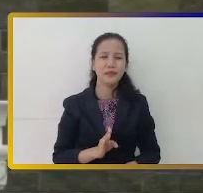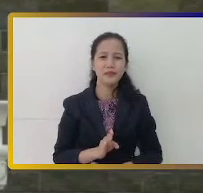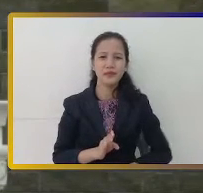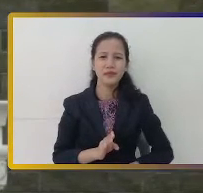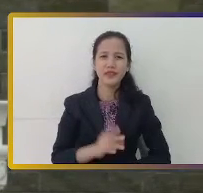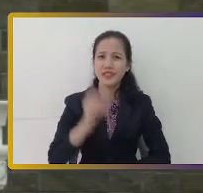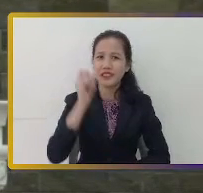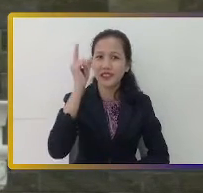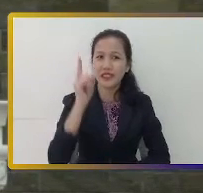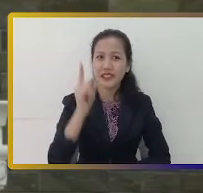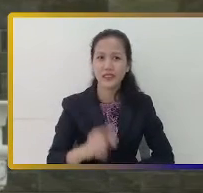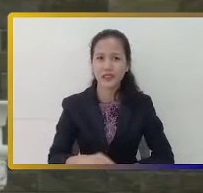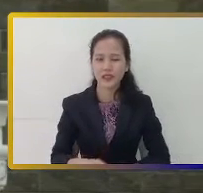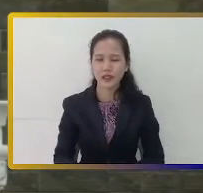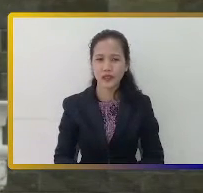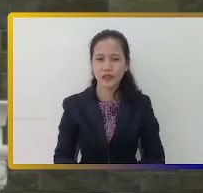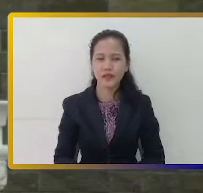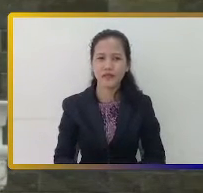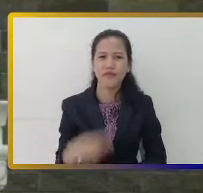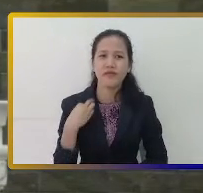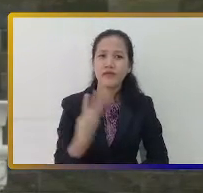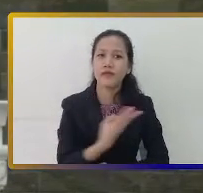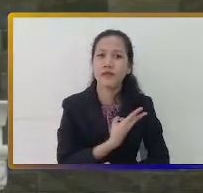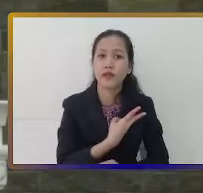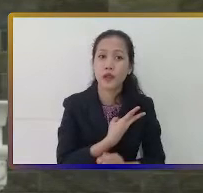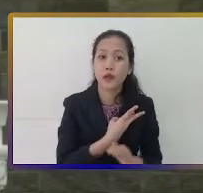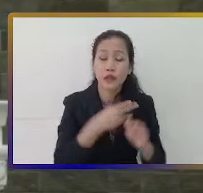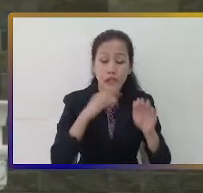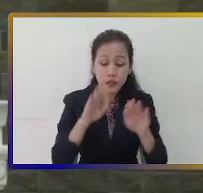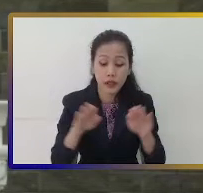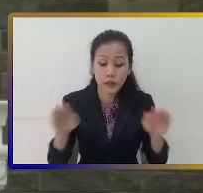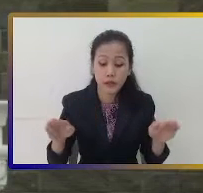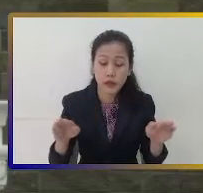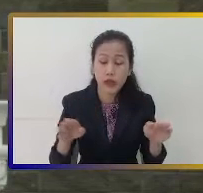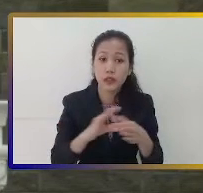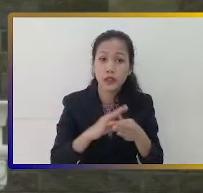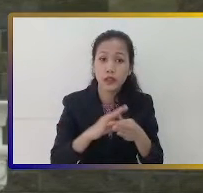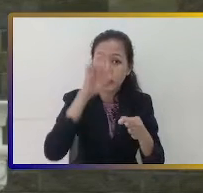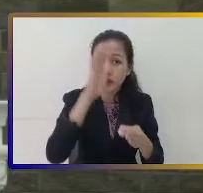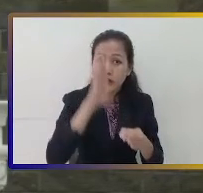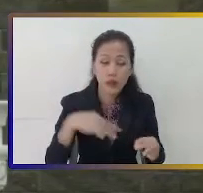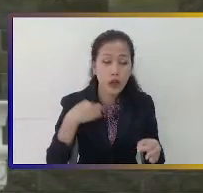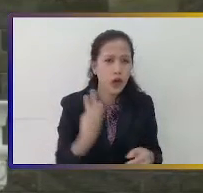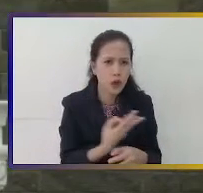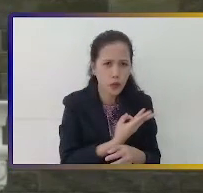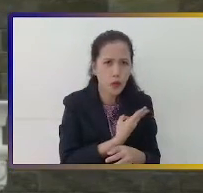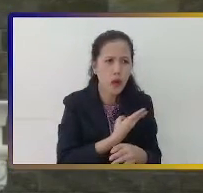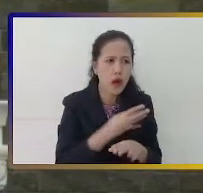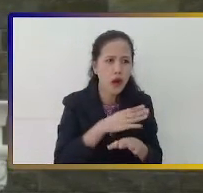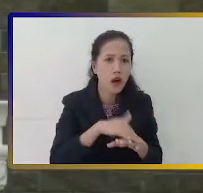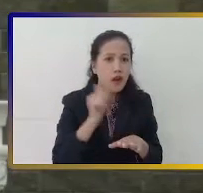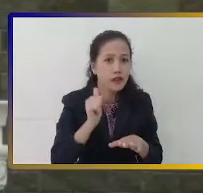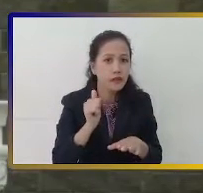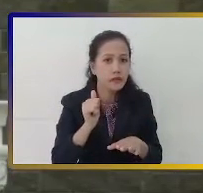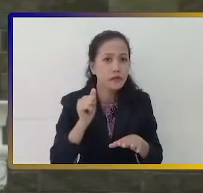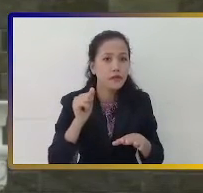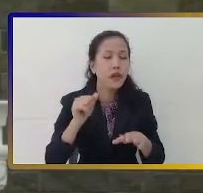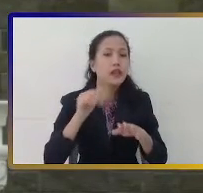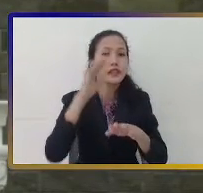Amen. You see? Tayo mga anak ng Diyos, kapatid. Tayo na tinatawag natin, anak tayo ng